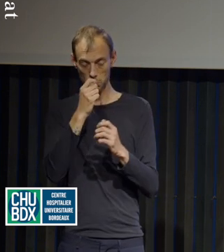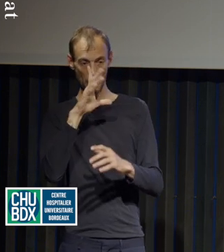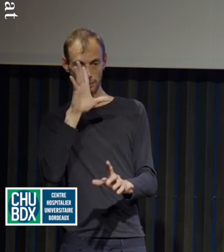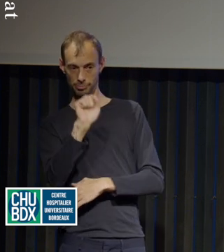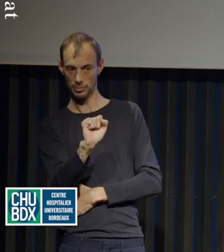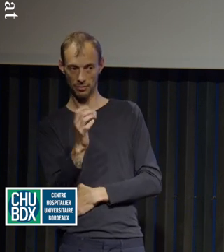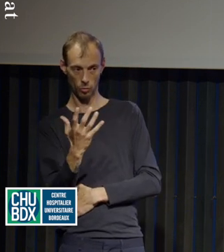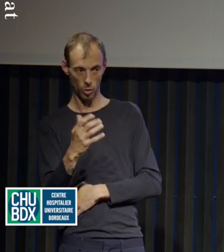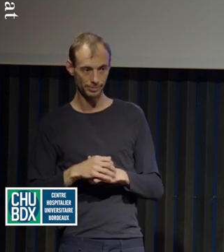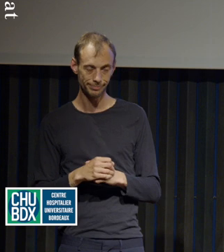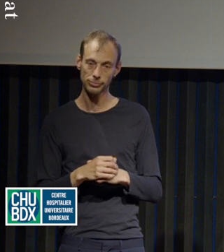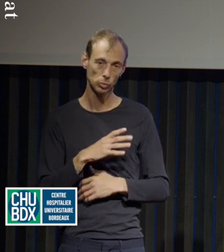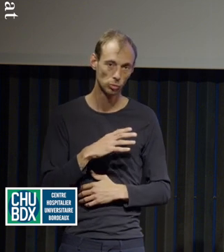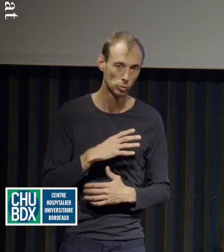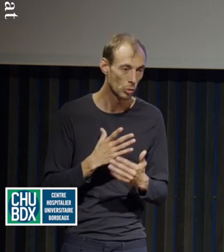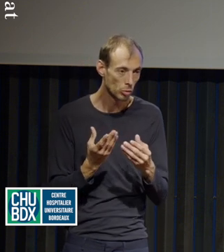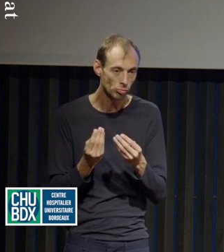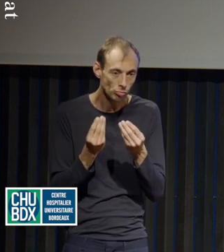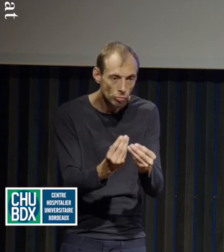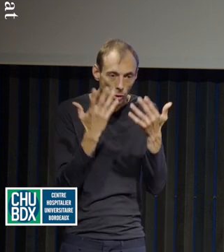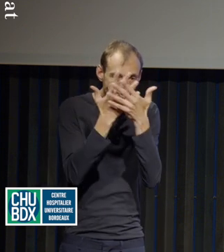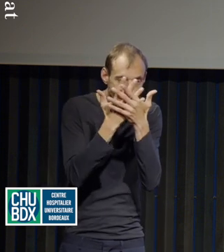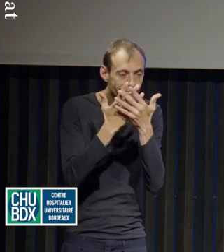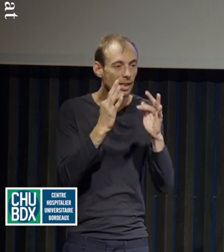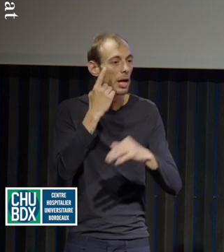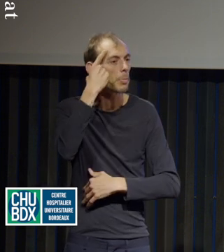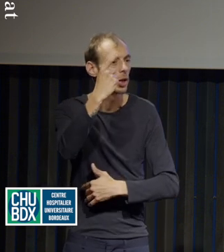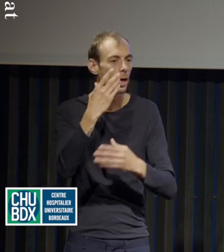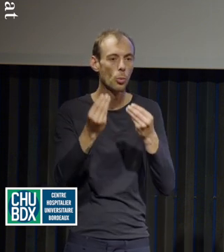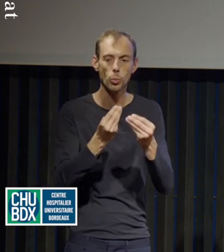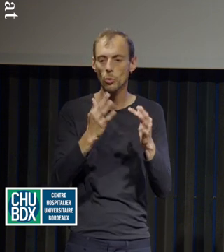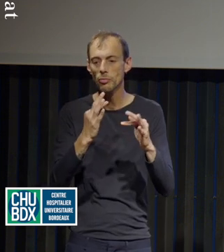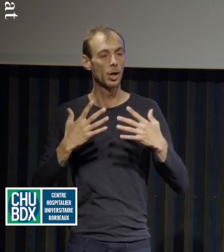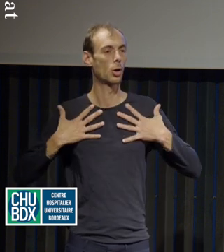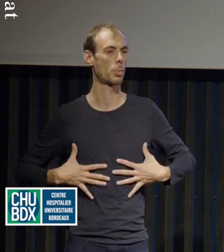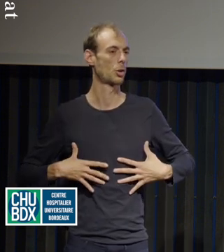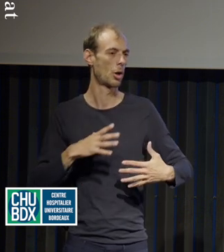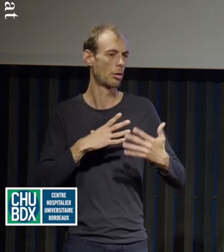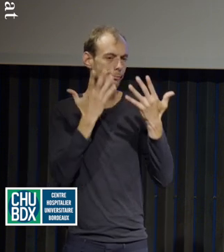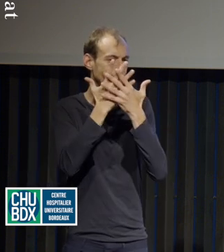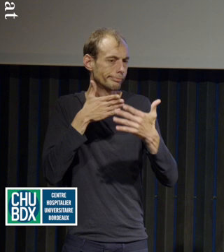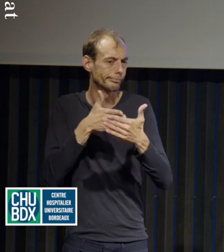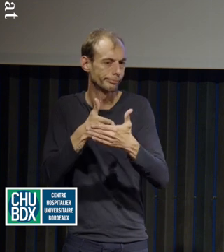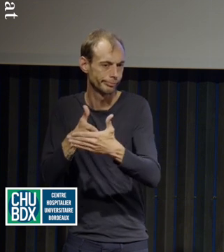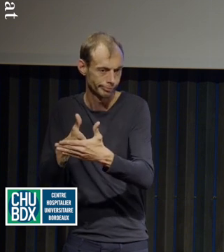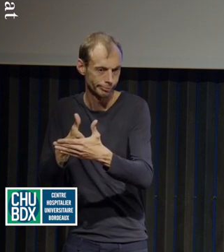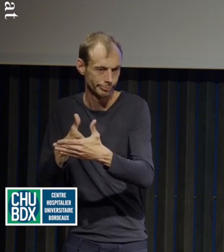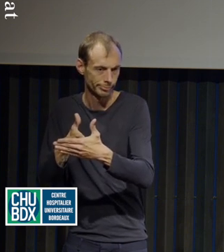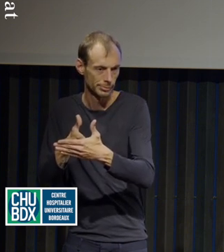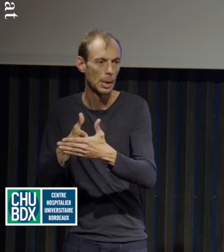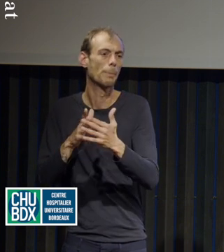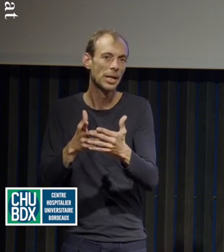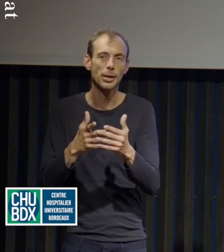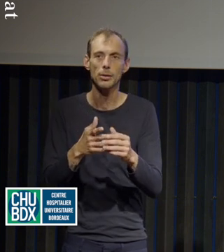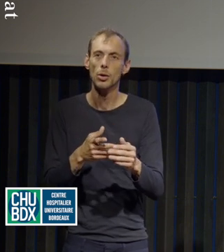perturbations en termes d'émotions, de pensées et de comportements. Mais si on veut résumer un petit peu des caractéristiques générales, c'est que l'ensemble